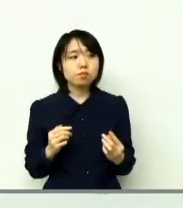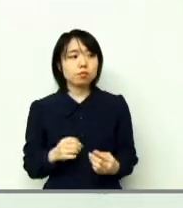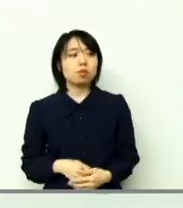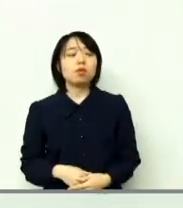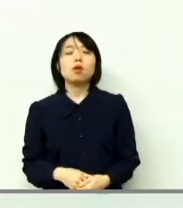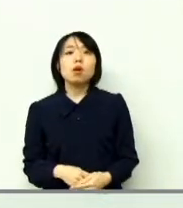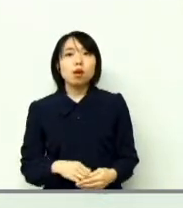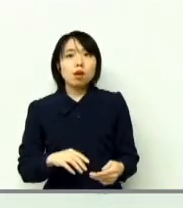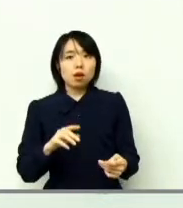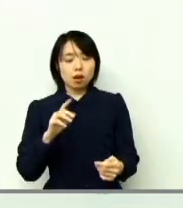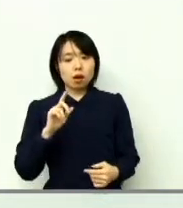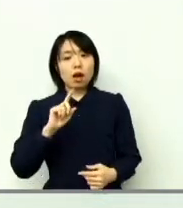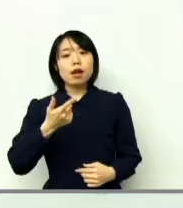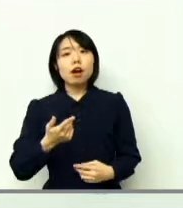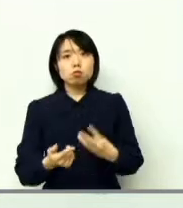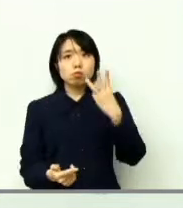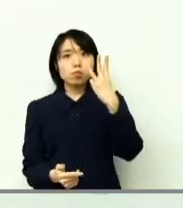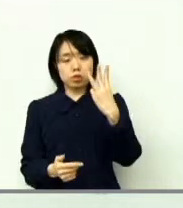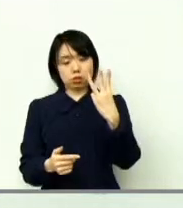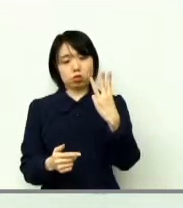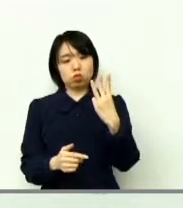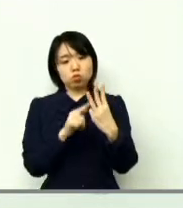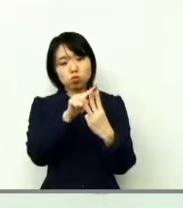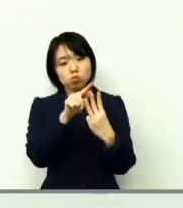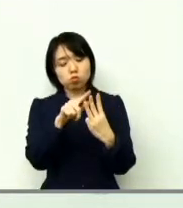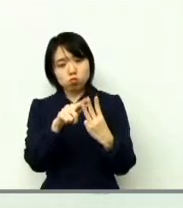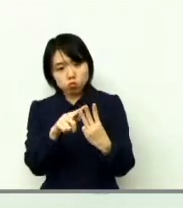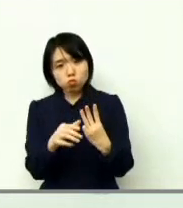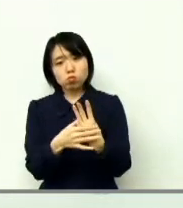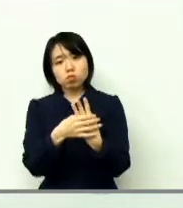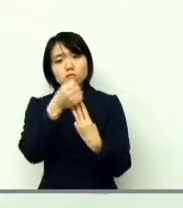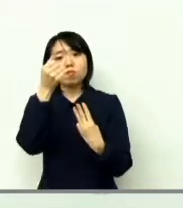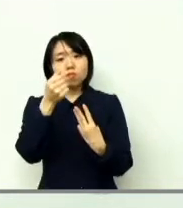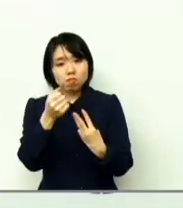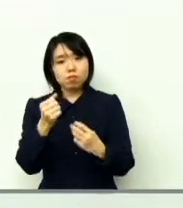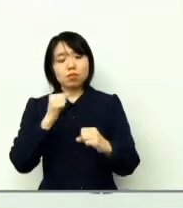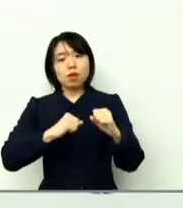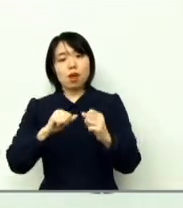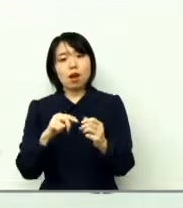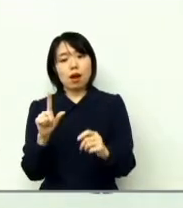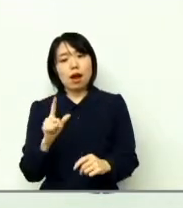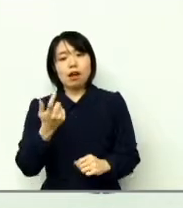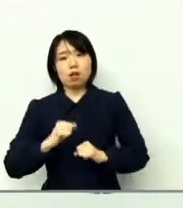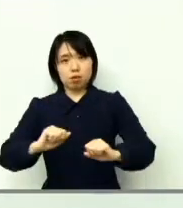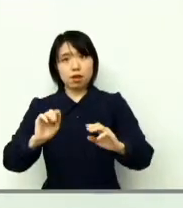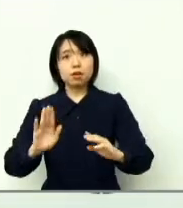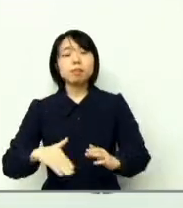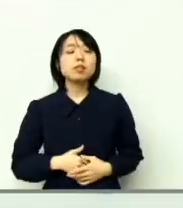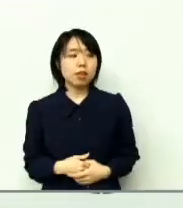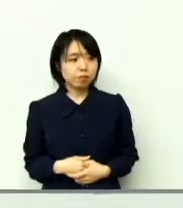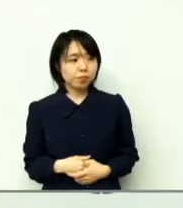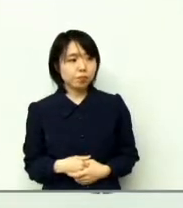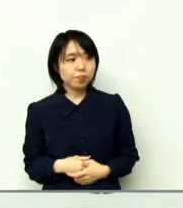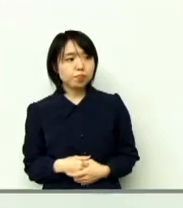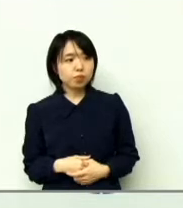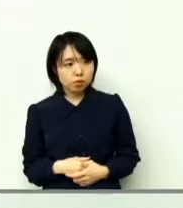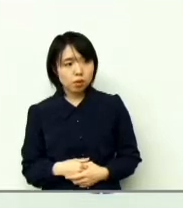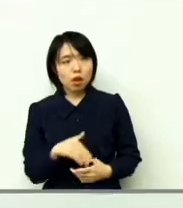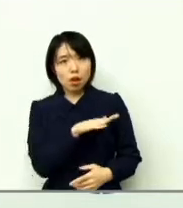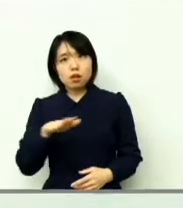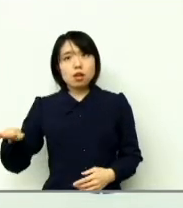ります。おかげさまで窓口満足度アンケートにつきましては、平成26年度に開始して以